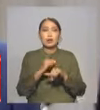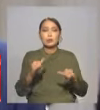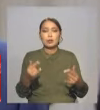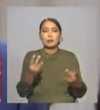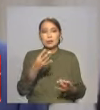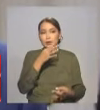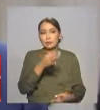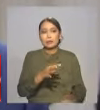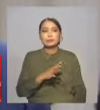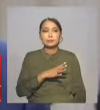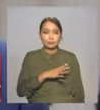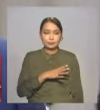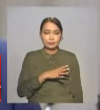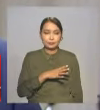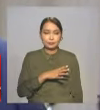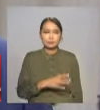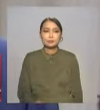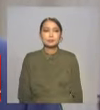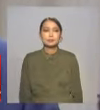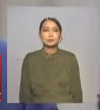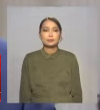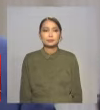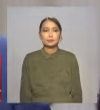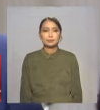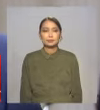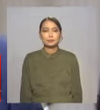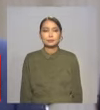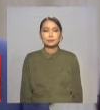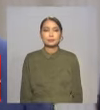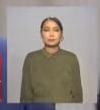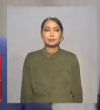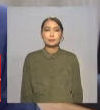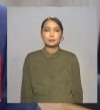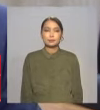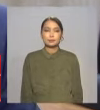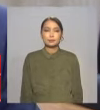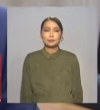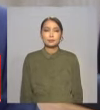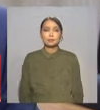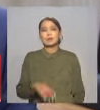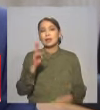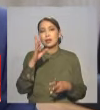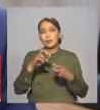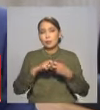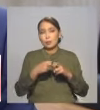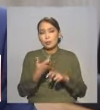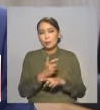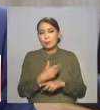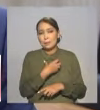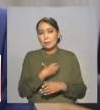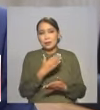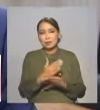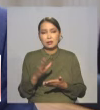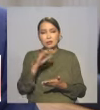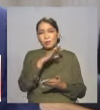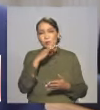понятно что спрос на жилье есть это же вот спрос на земельные участки и так далее струны Василиса электростанции